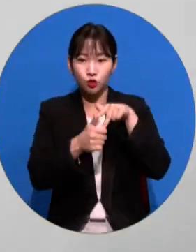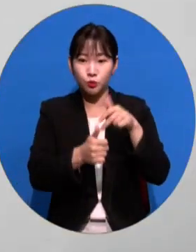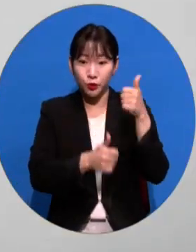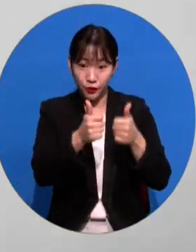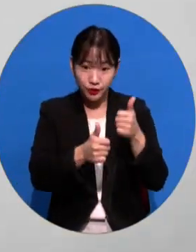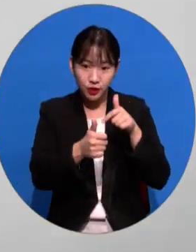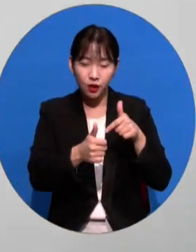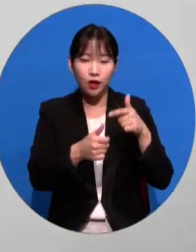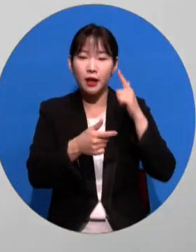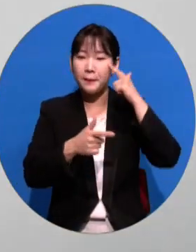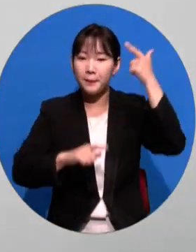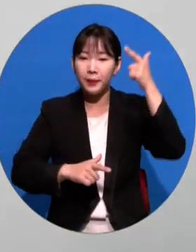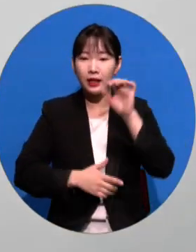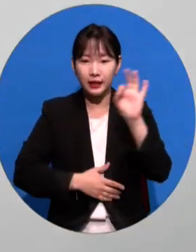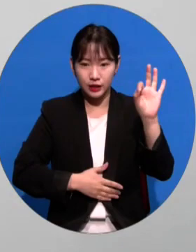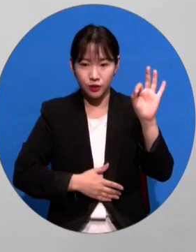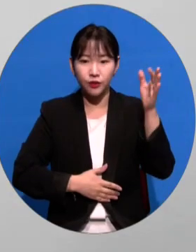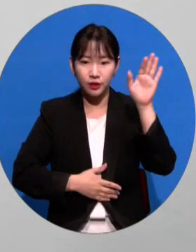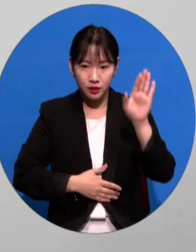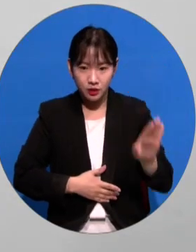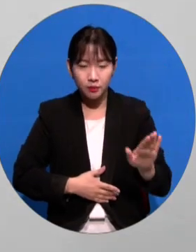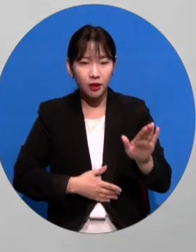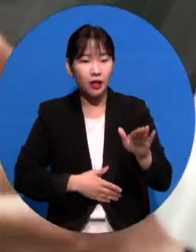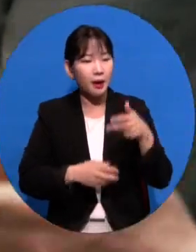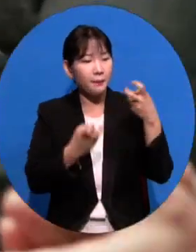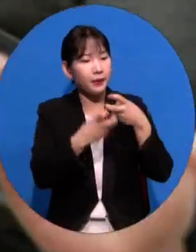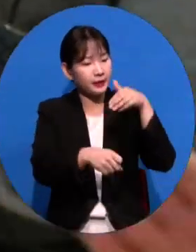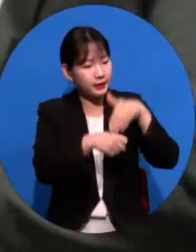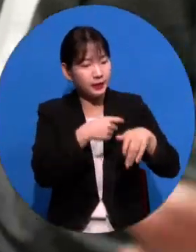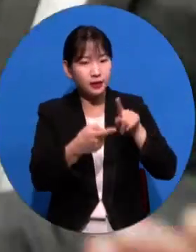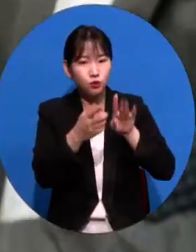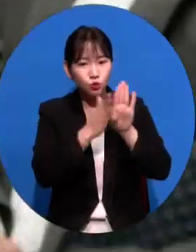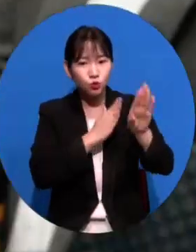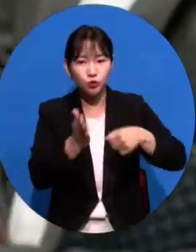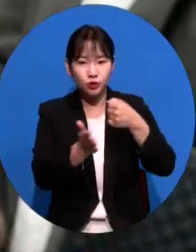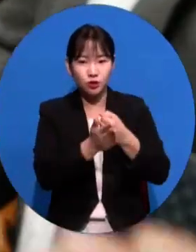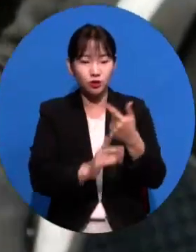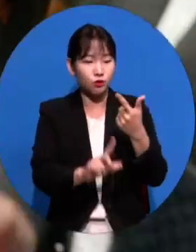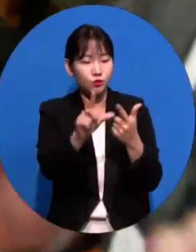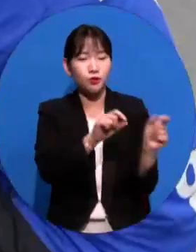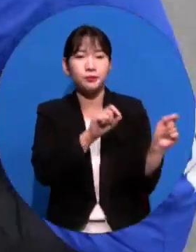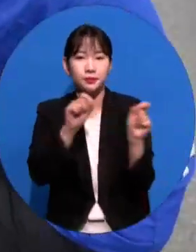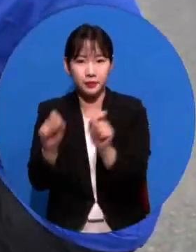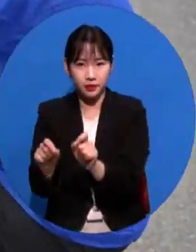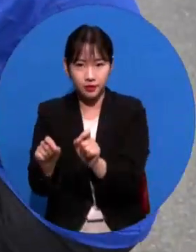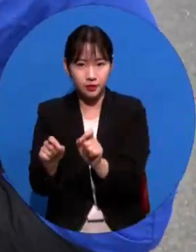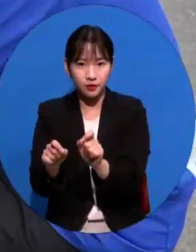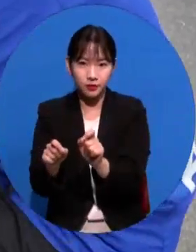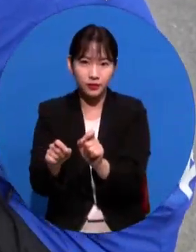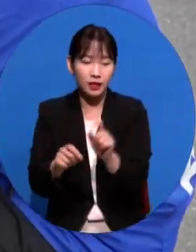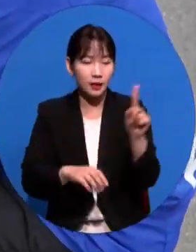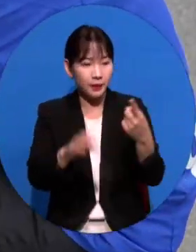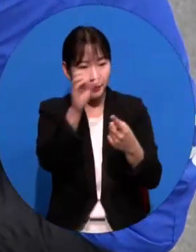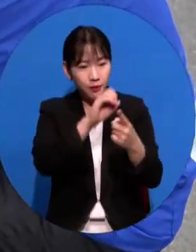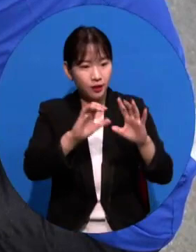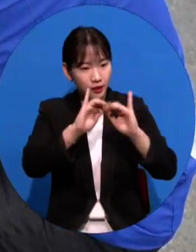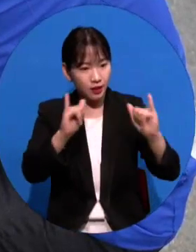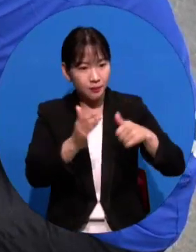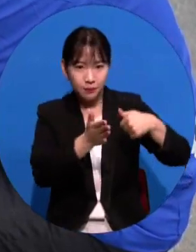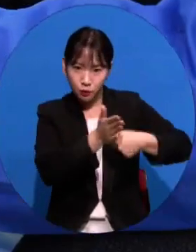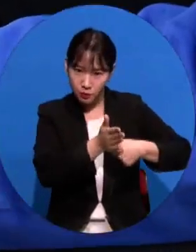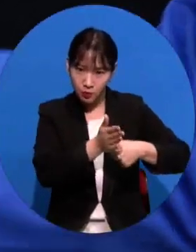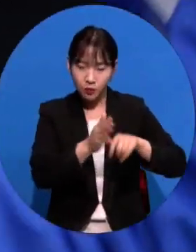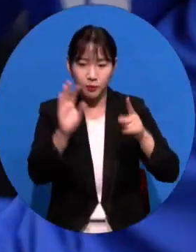경선은 재심 2인용 됐지만 방식 등에 대한 후속 결정은 6일로 미뤄지면서 택 퍼센트 국민경선